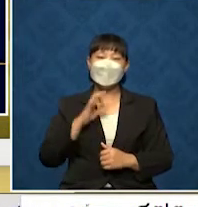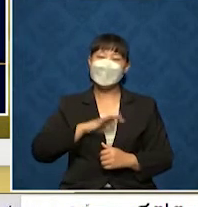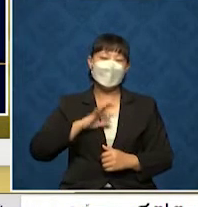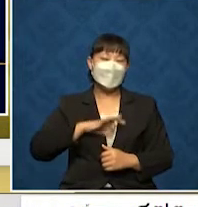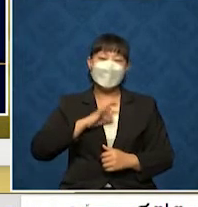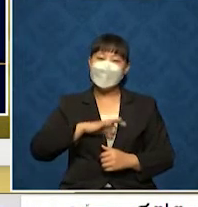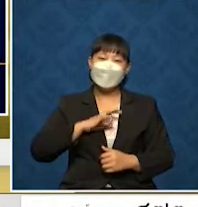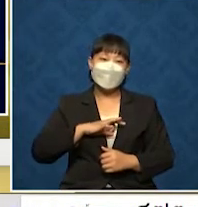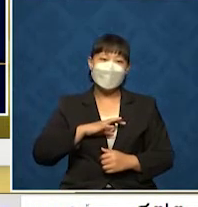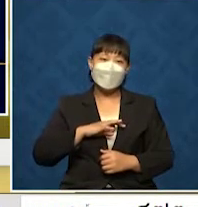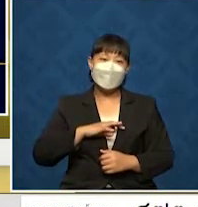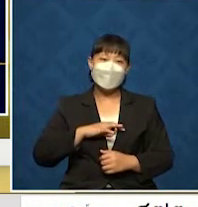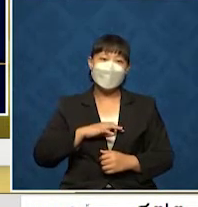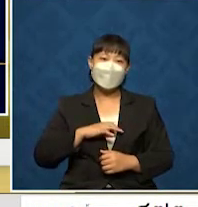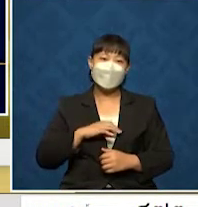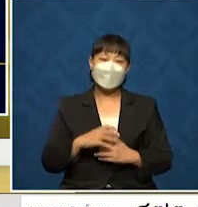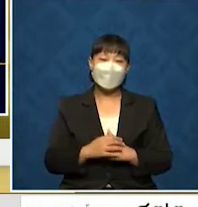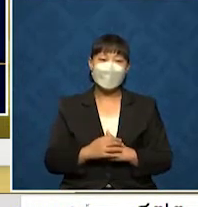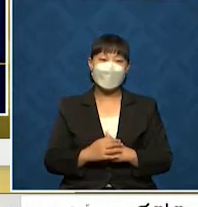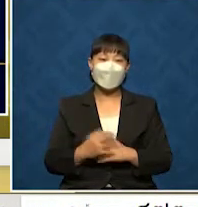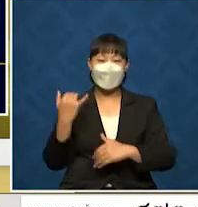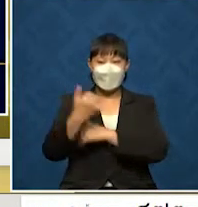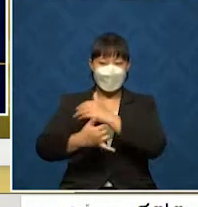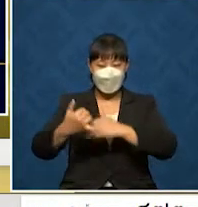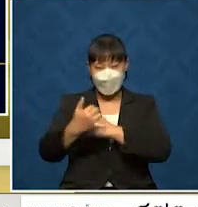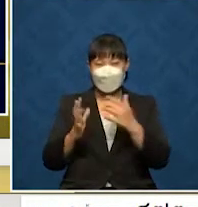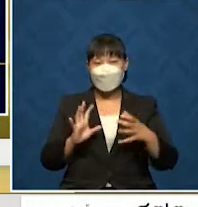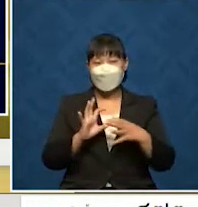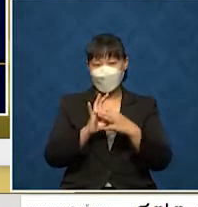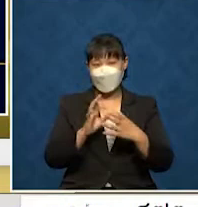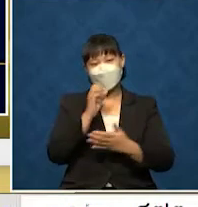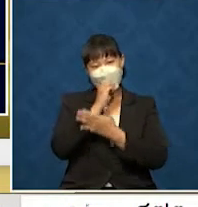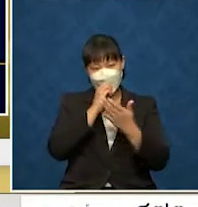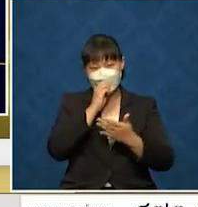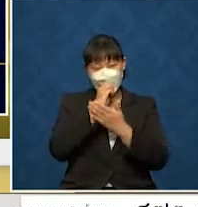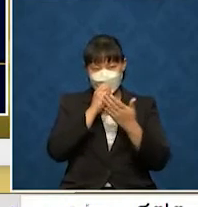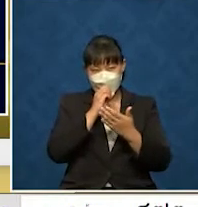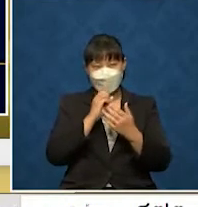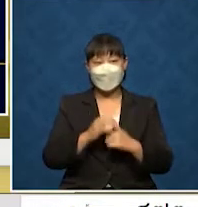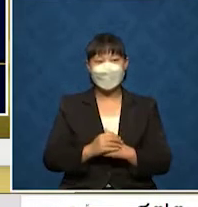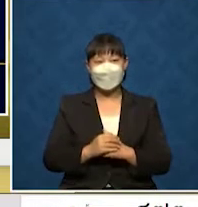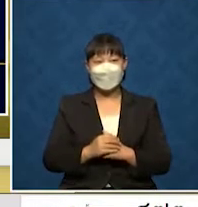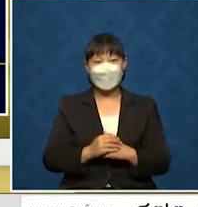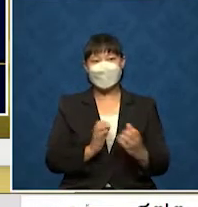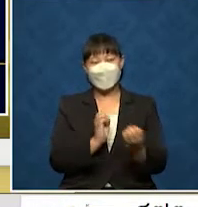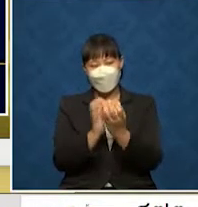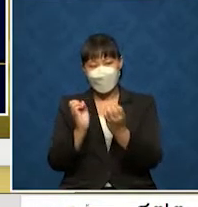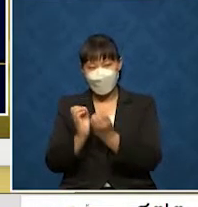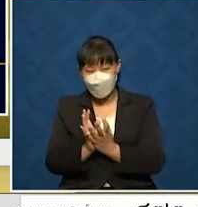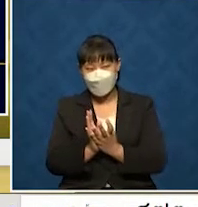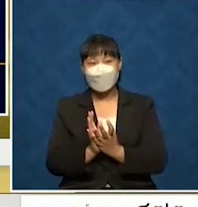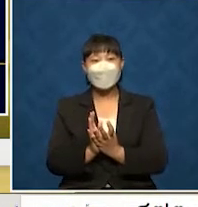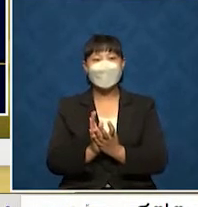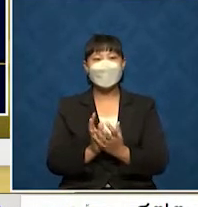ของประเทศปลายทางที่เกี่ยวข้องกับยาเสพติดเป็นผู้ที่ได้รับผลกระทบใน